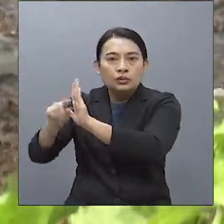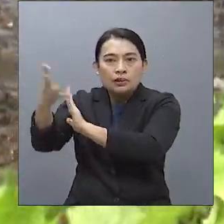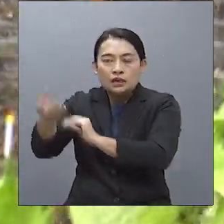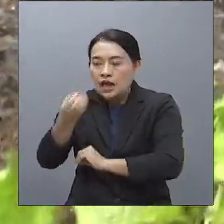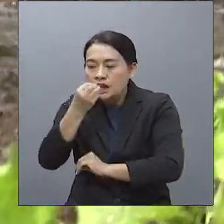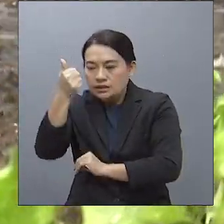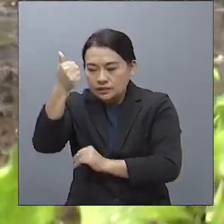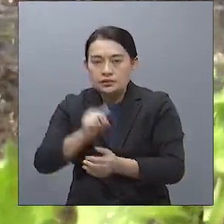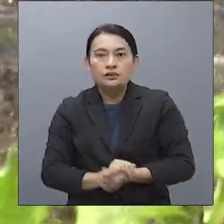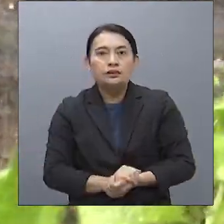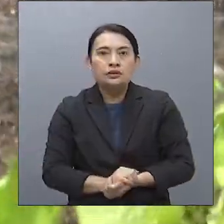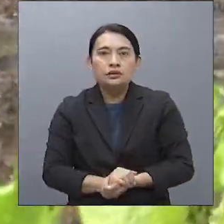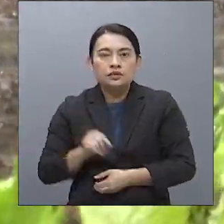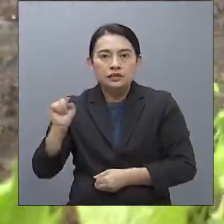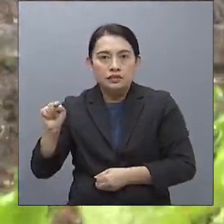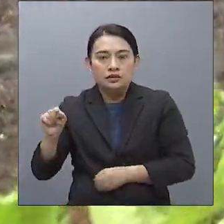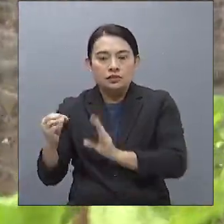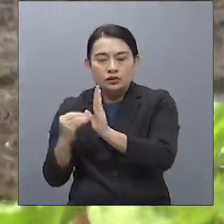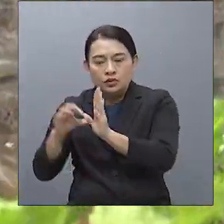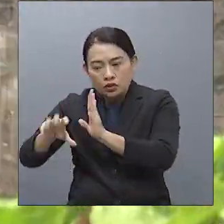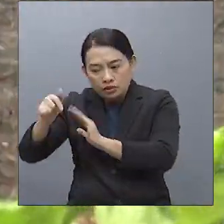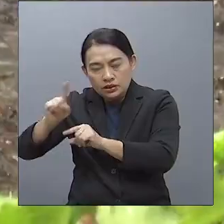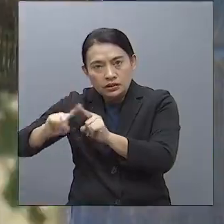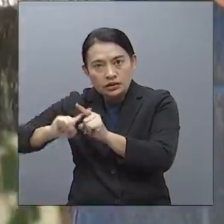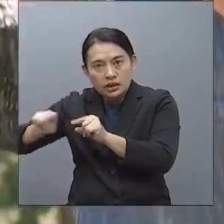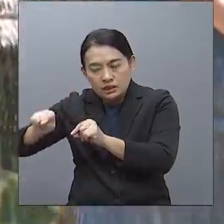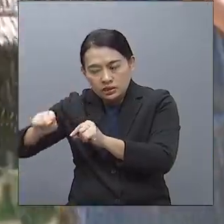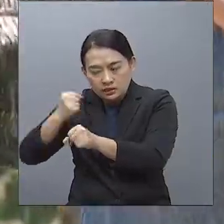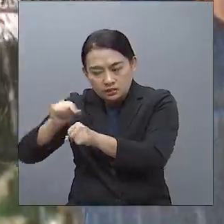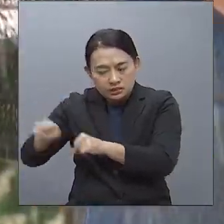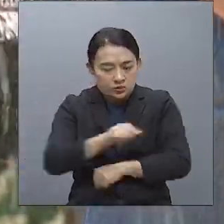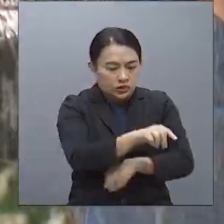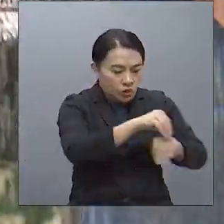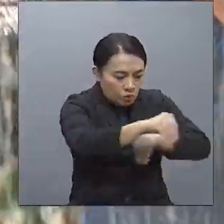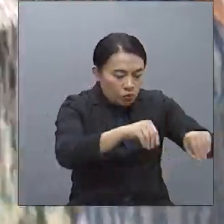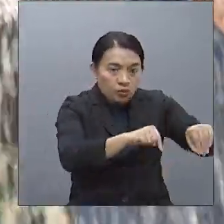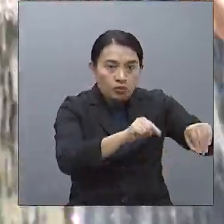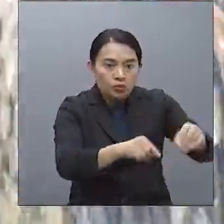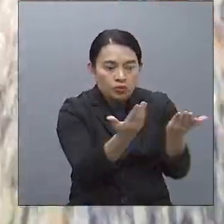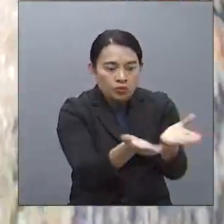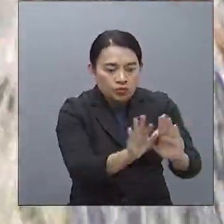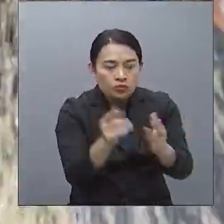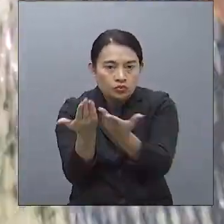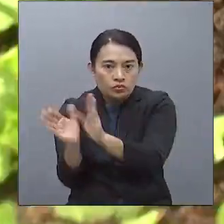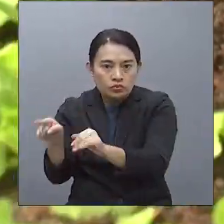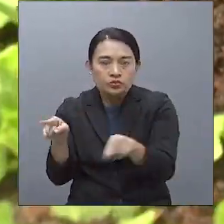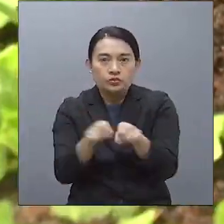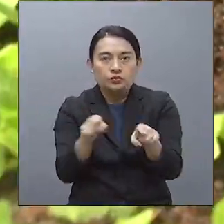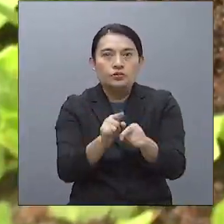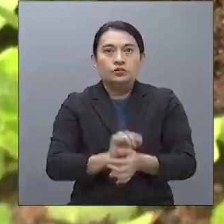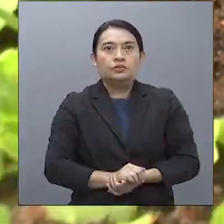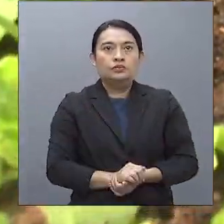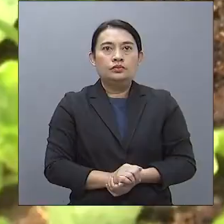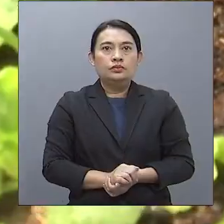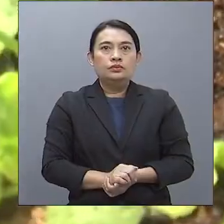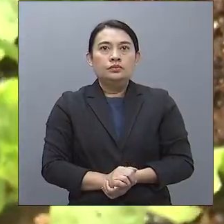เหมือนคนในเมืองมีพื้นที่ปลูกเหมือนให้เราปลูกแทนเป็นผักหลังบ้านอะไรอย่างเงี้ยครับเป็นคอนเซ็ปต์คือ family to family อย่างเงี้ยครับเราก็พยาย